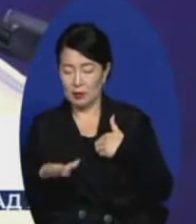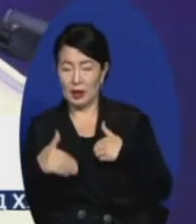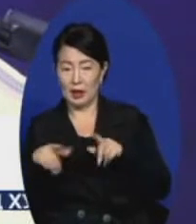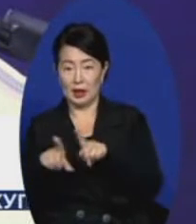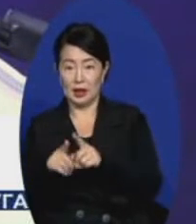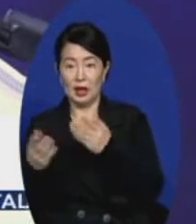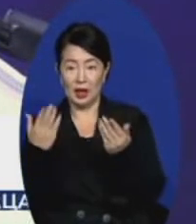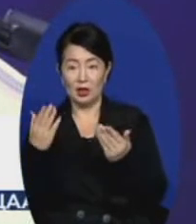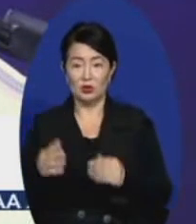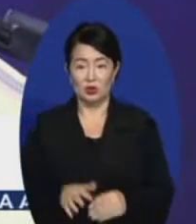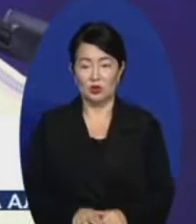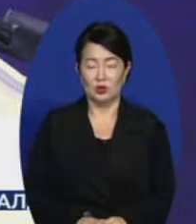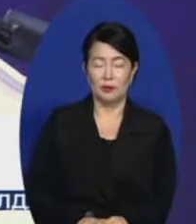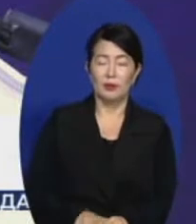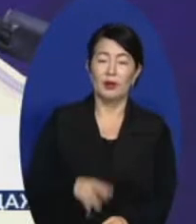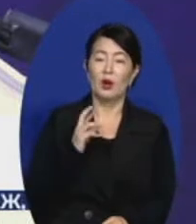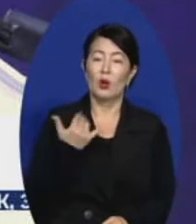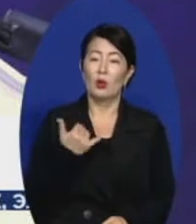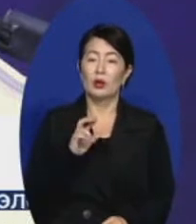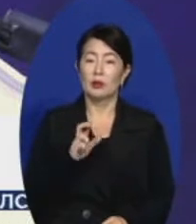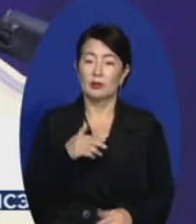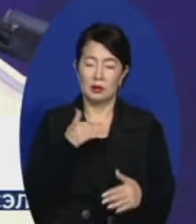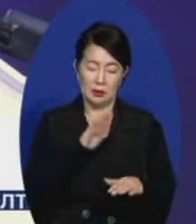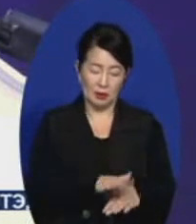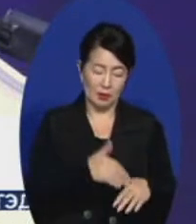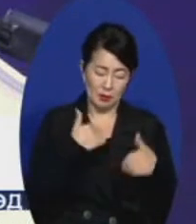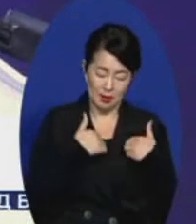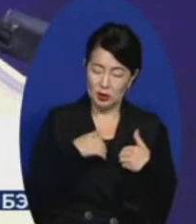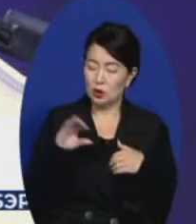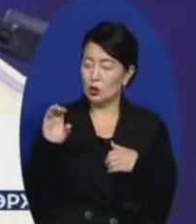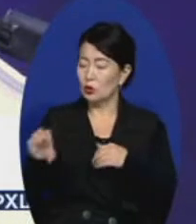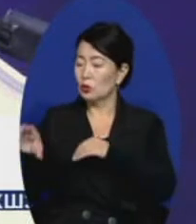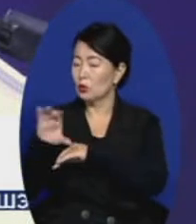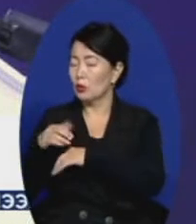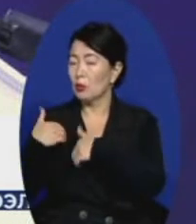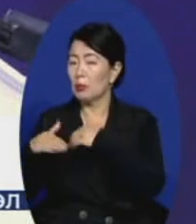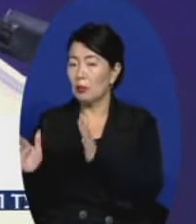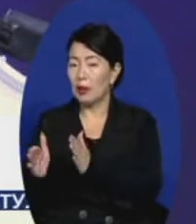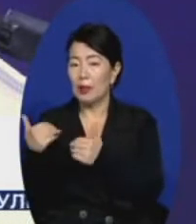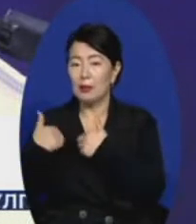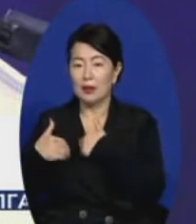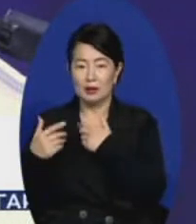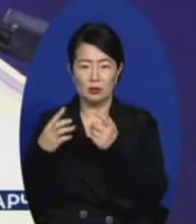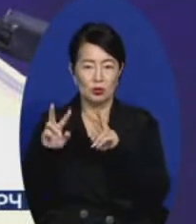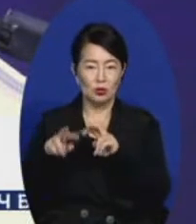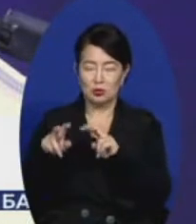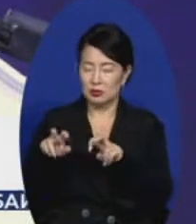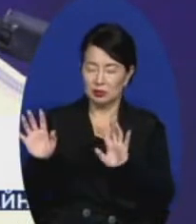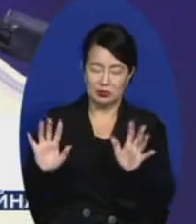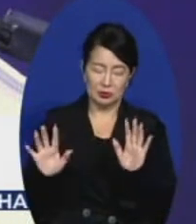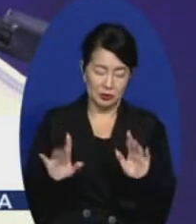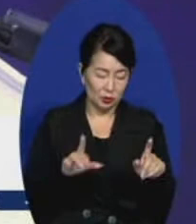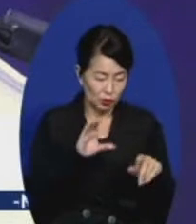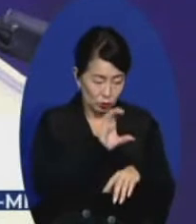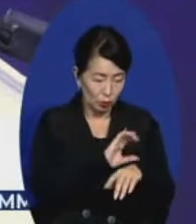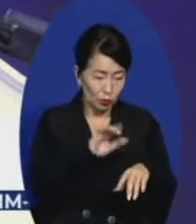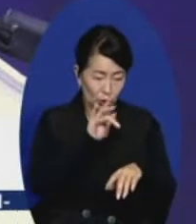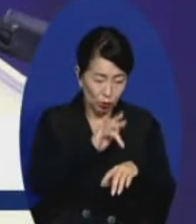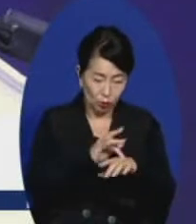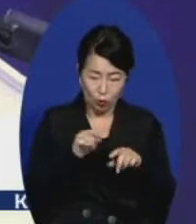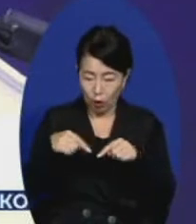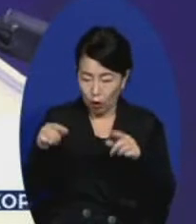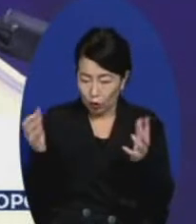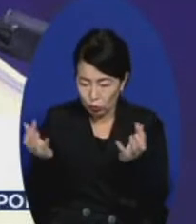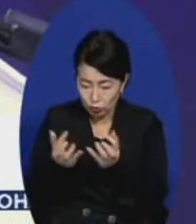багшийг багангийн багштай. Гэхдээ багангийн Улаанбаатар хотын багангийн багшийг сумын төвд байгаа багангийн багштай бид нар үнэлээгүй. Яг сумын төвд ажиллаж байгаа багангийн багш